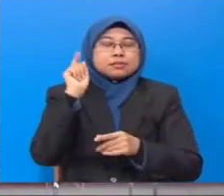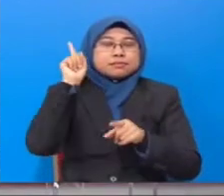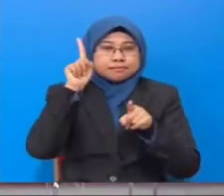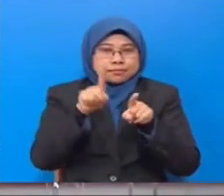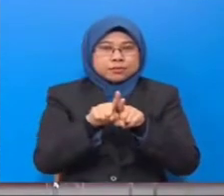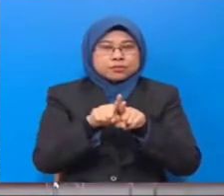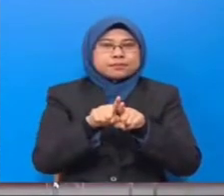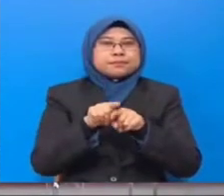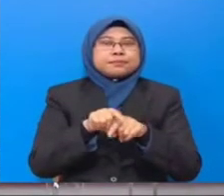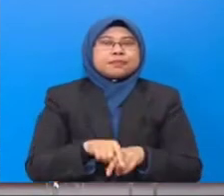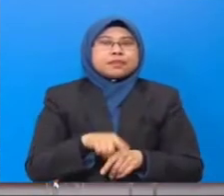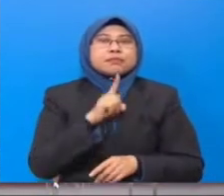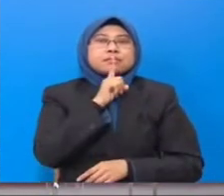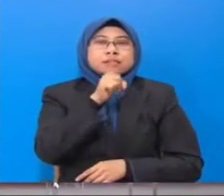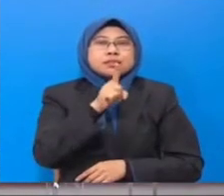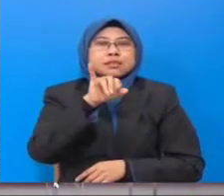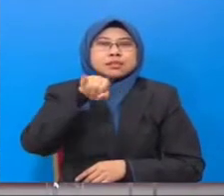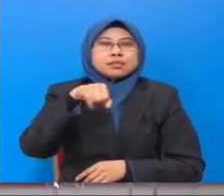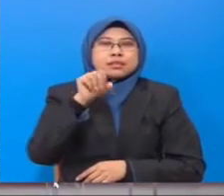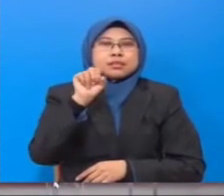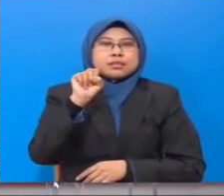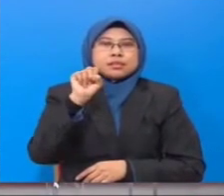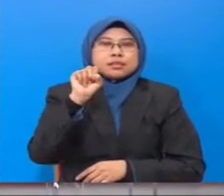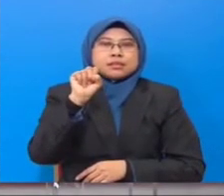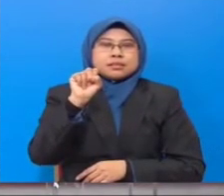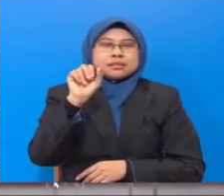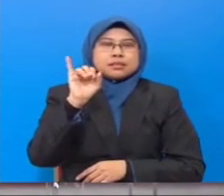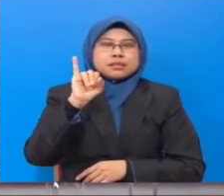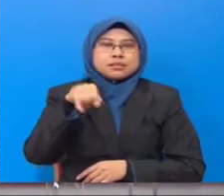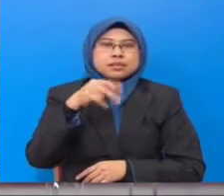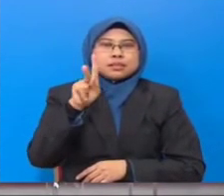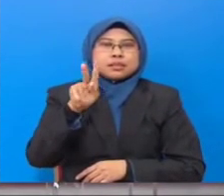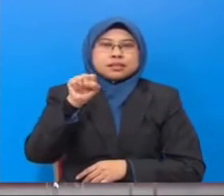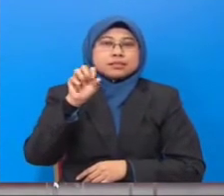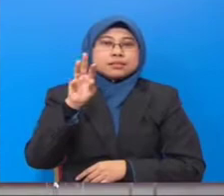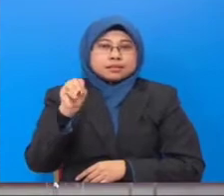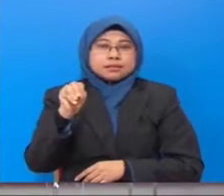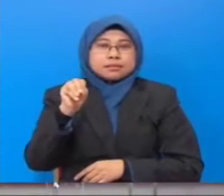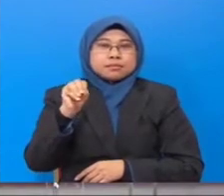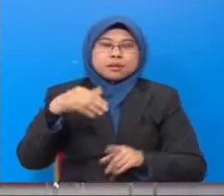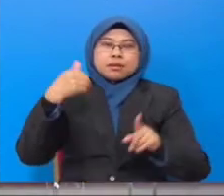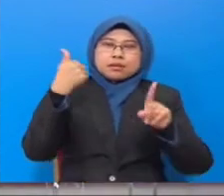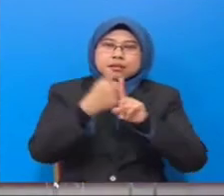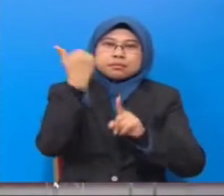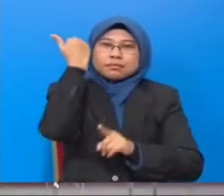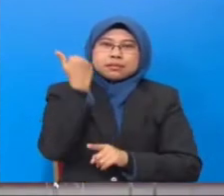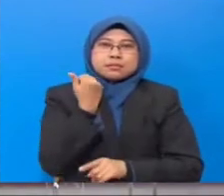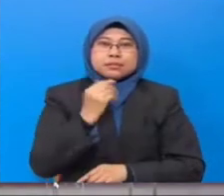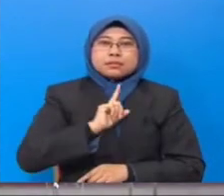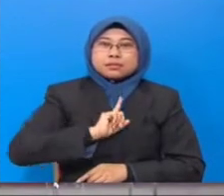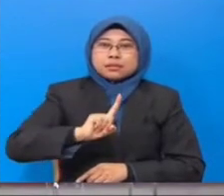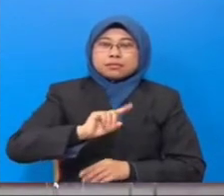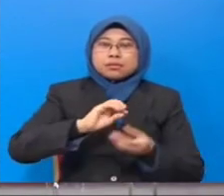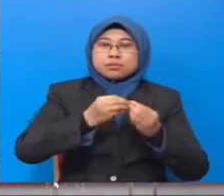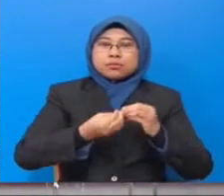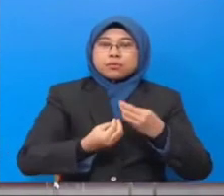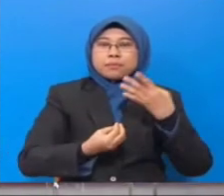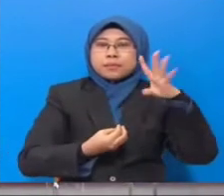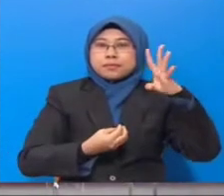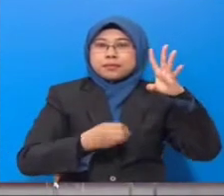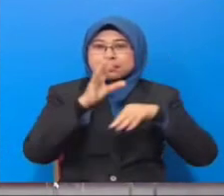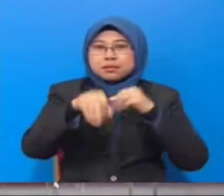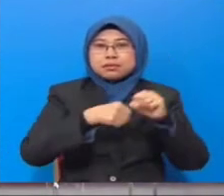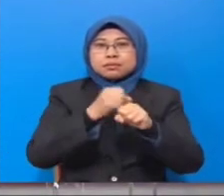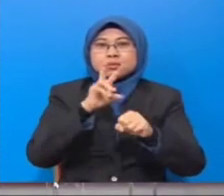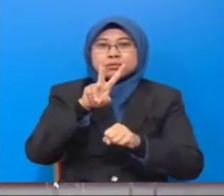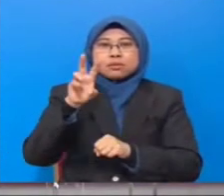gimana sebenarnya jika SM telah memperkenalkan arahan amalan mahkamah Syariah Nomor 14 Tahun